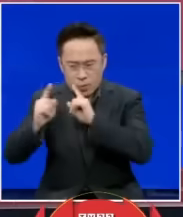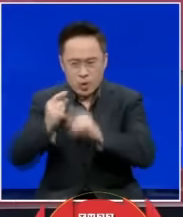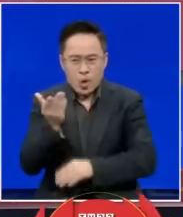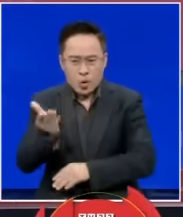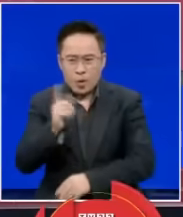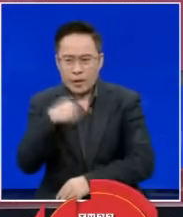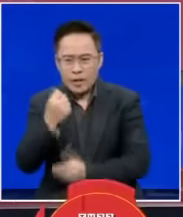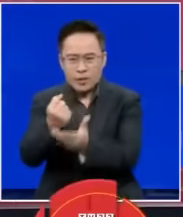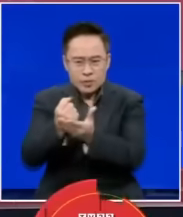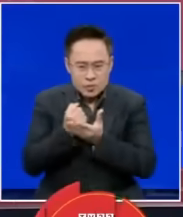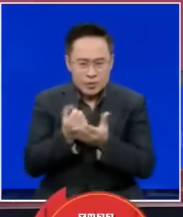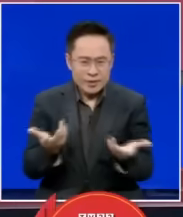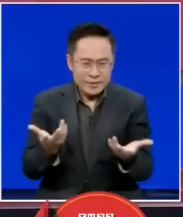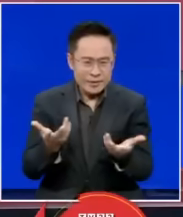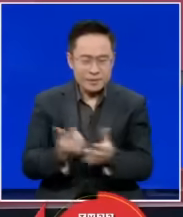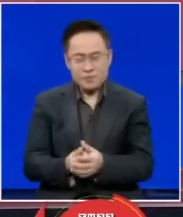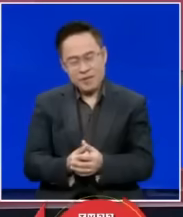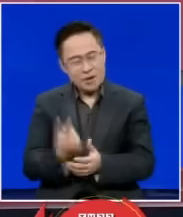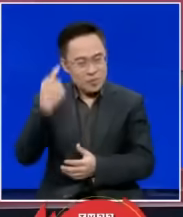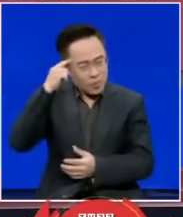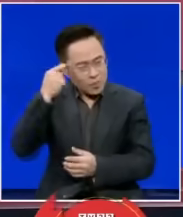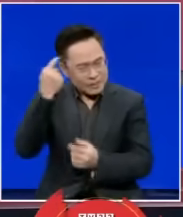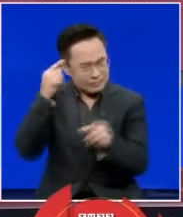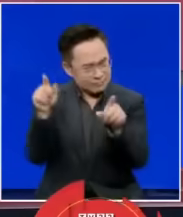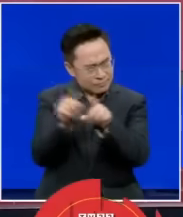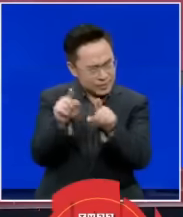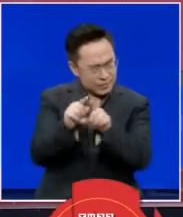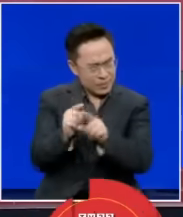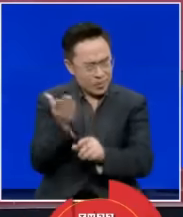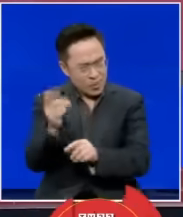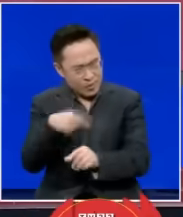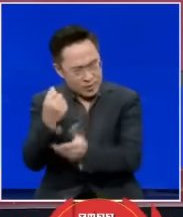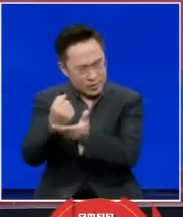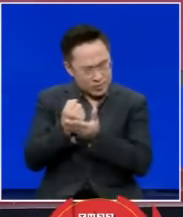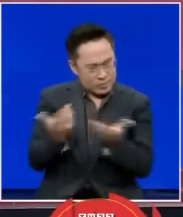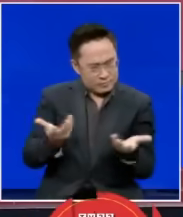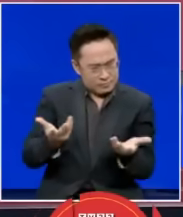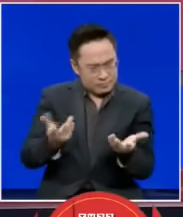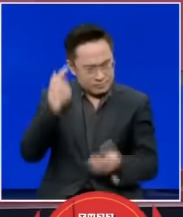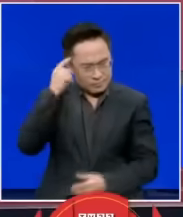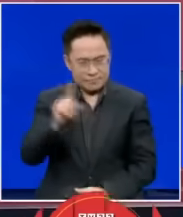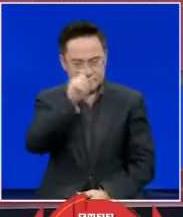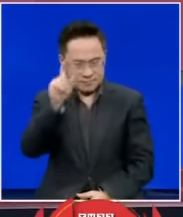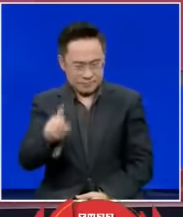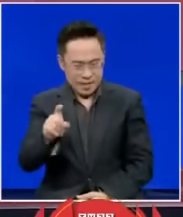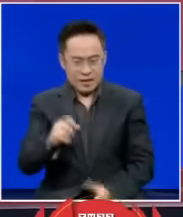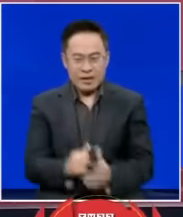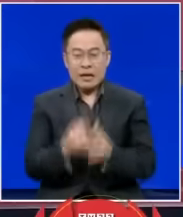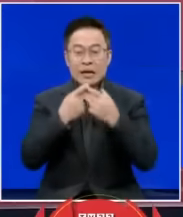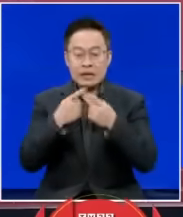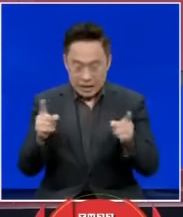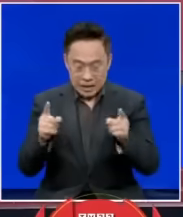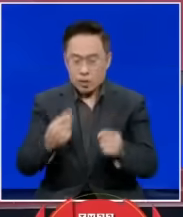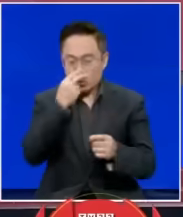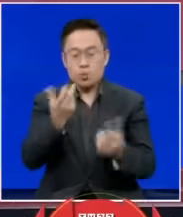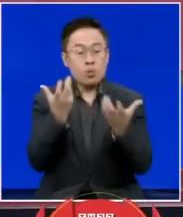ราบนะคะแล้วก็แฟนข่าว อาจจะไม่รู้ตรงกันกับท่านผู้ชมคิดหรือเปล่านะนะฮะก็เอาเรื่องการทำงานแล้วกันเพรา